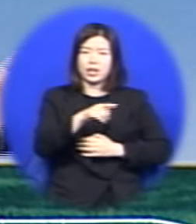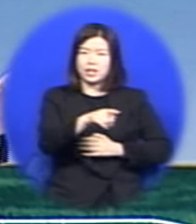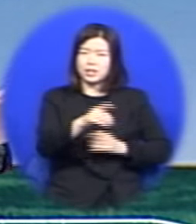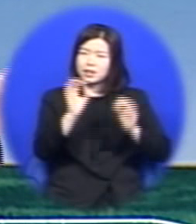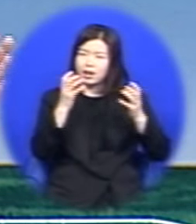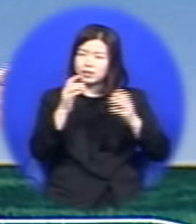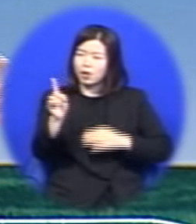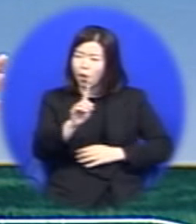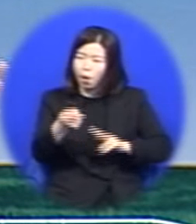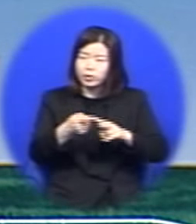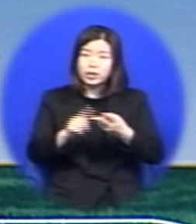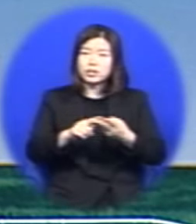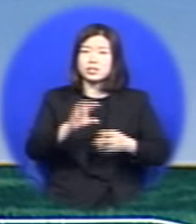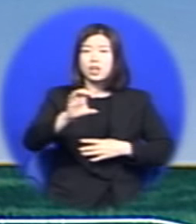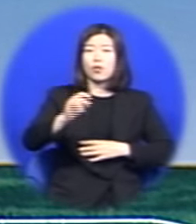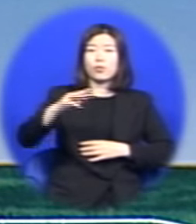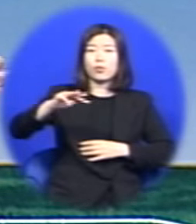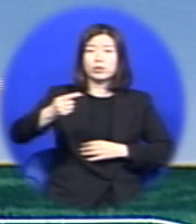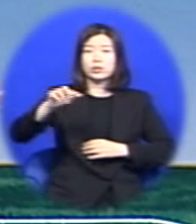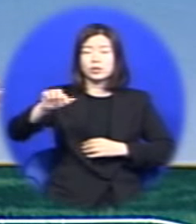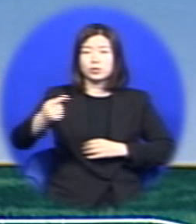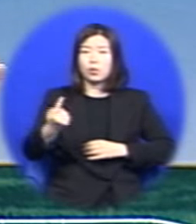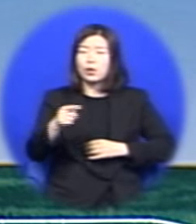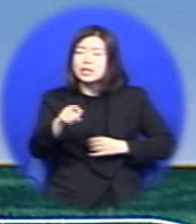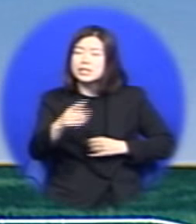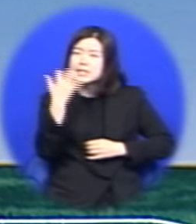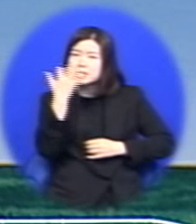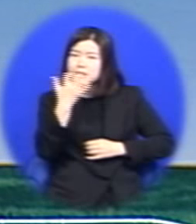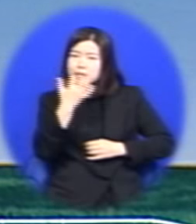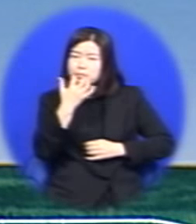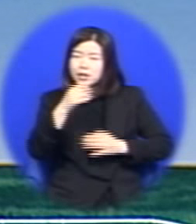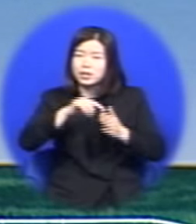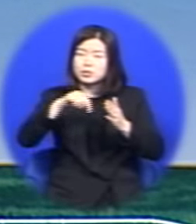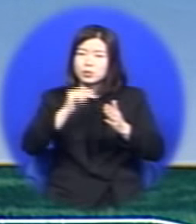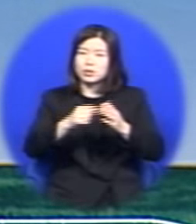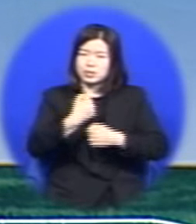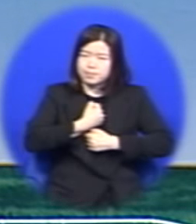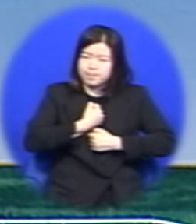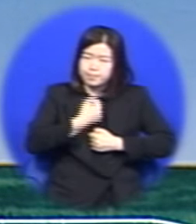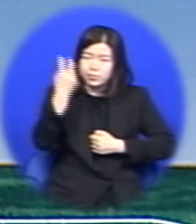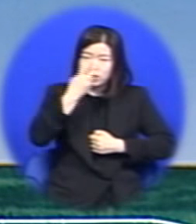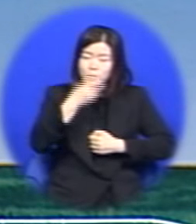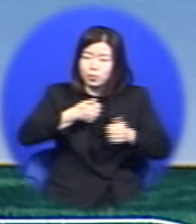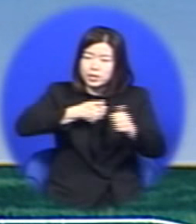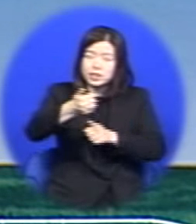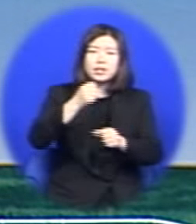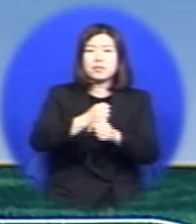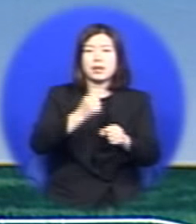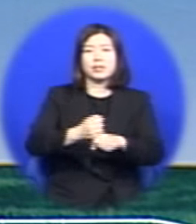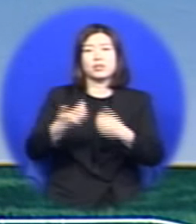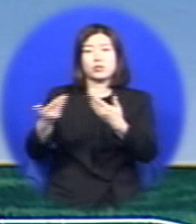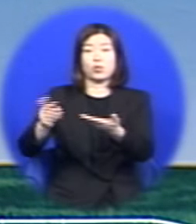아이들을 어떻든지 이 포르노 물 음란에서 이 아이들을 지키고 이길 수 있게 만들어줘야 됩니다.